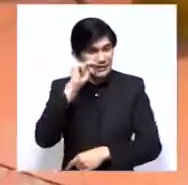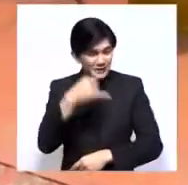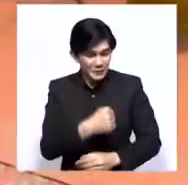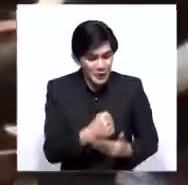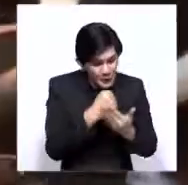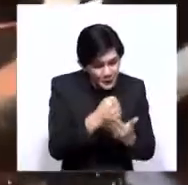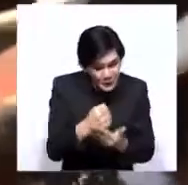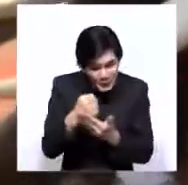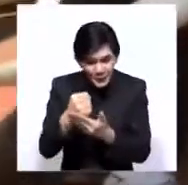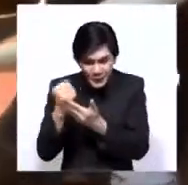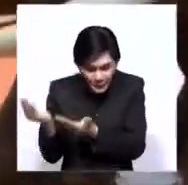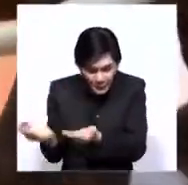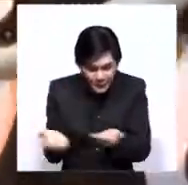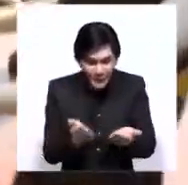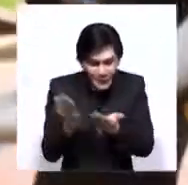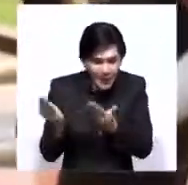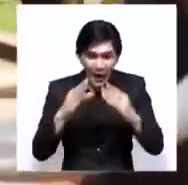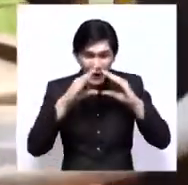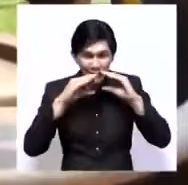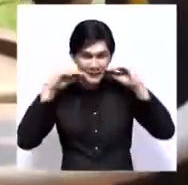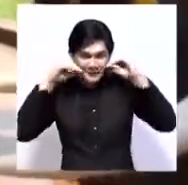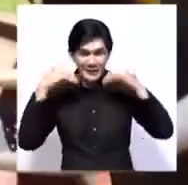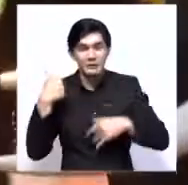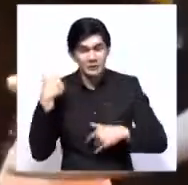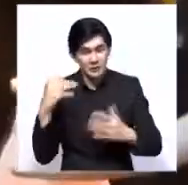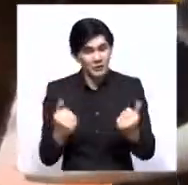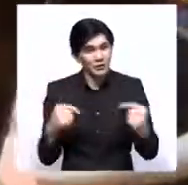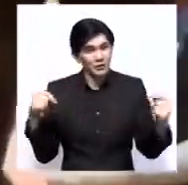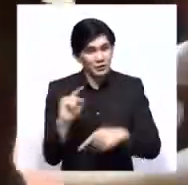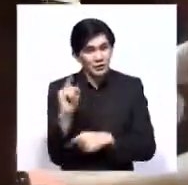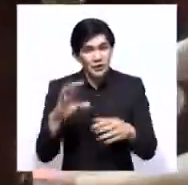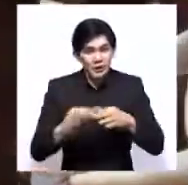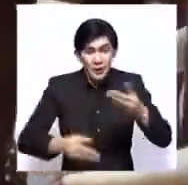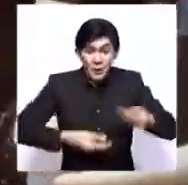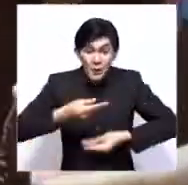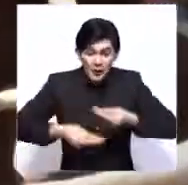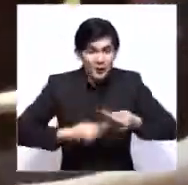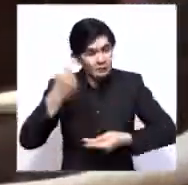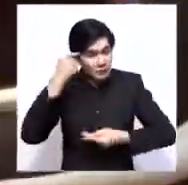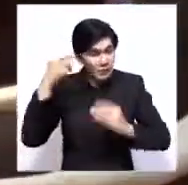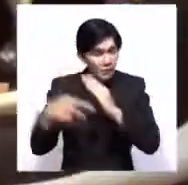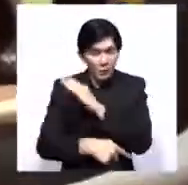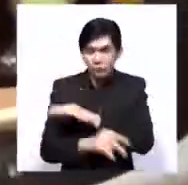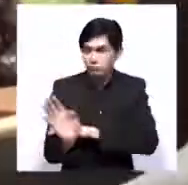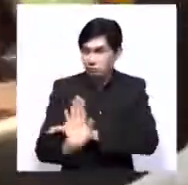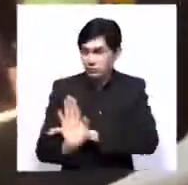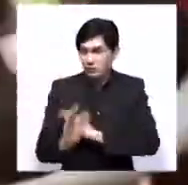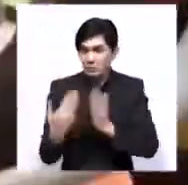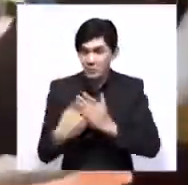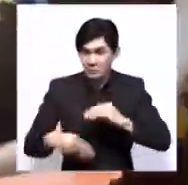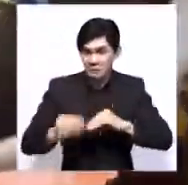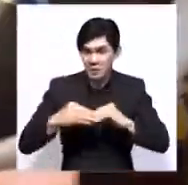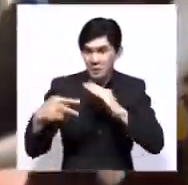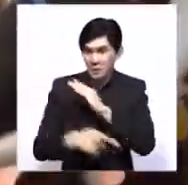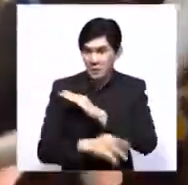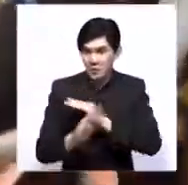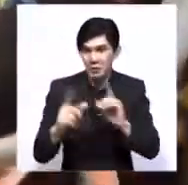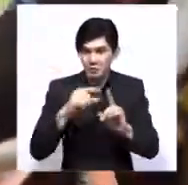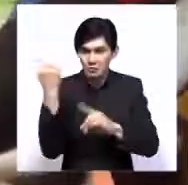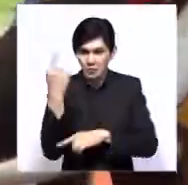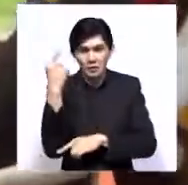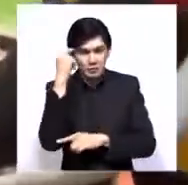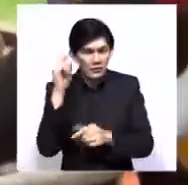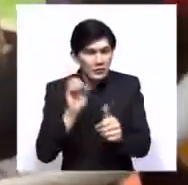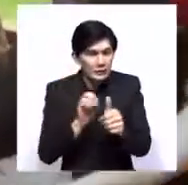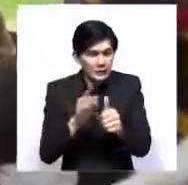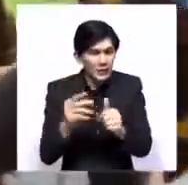ำใจไมตรีนะคะต้อนรับขับสู้ด้วยรอยยิ้มและย้ำว่าเรื่องค้าขายต้องไม่เอาเปรียบไม่โกงราคาส่วนไกด์ทัวร์ก็ต้อง